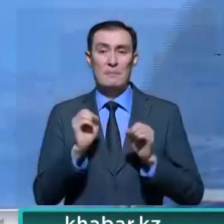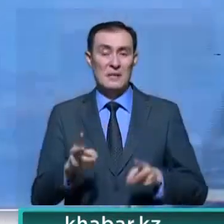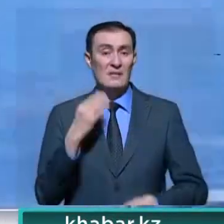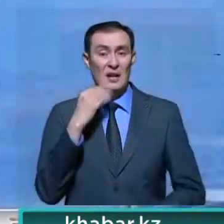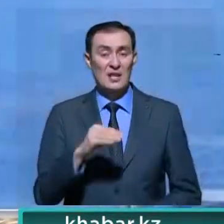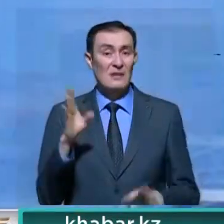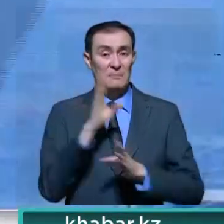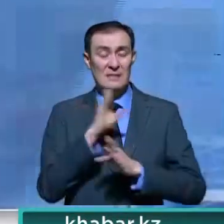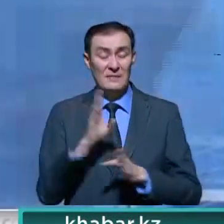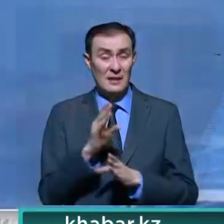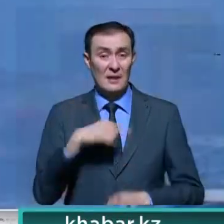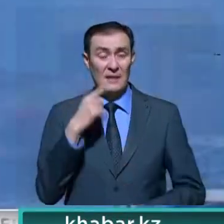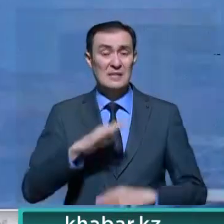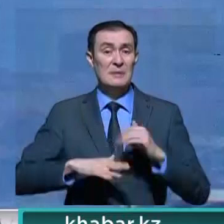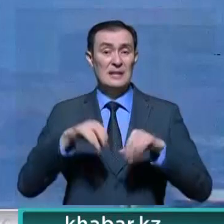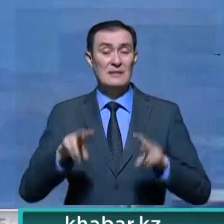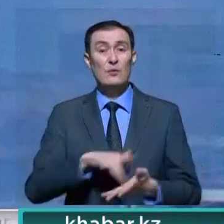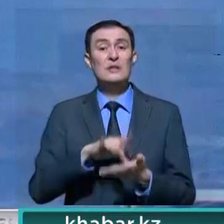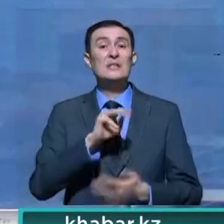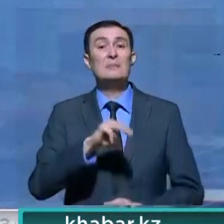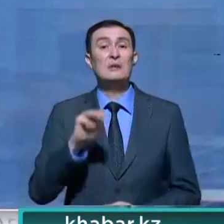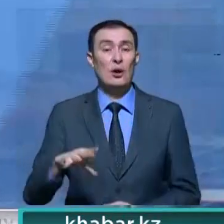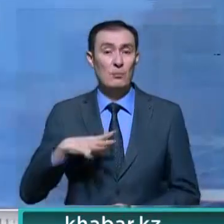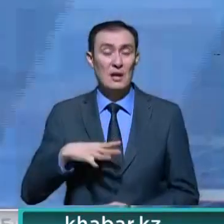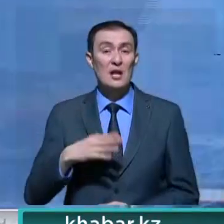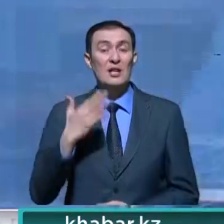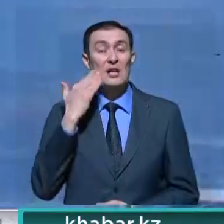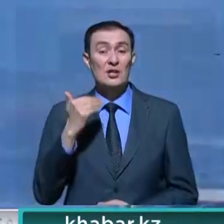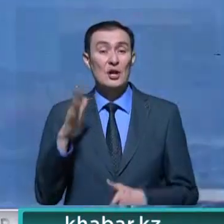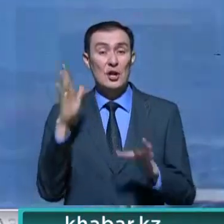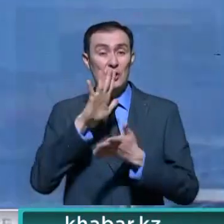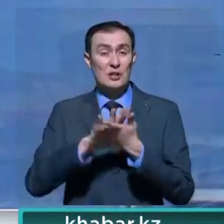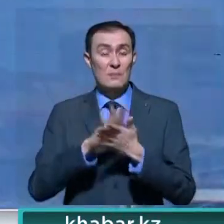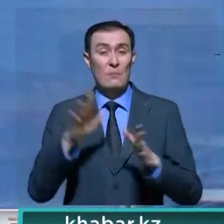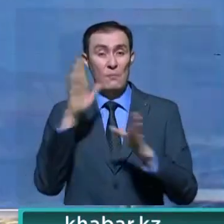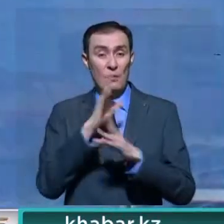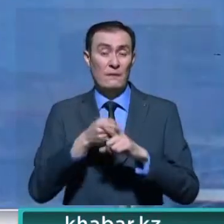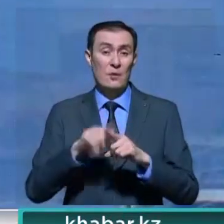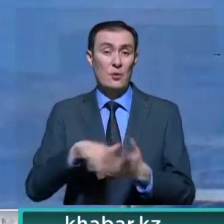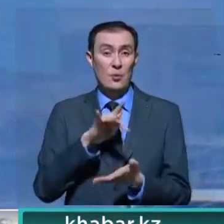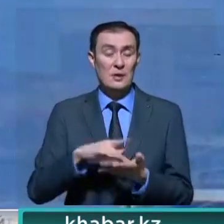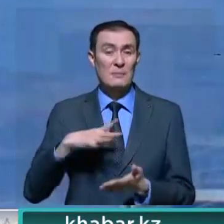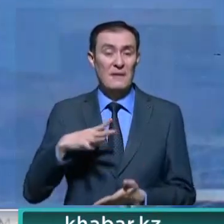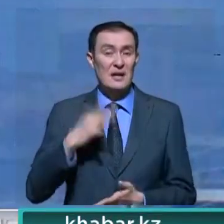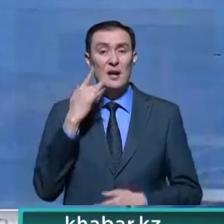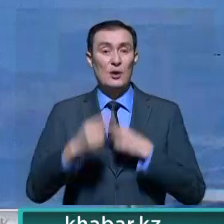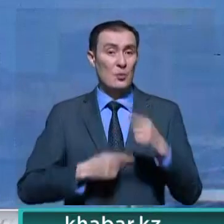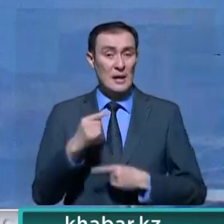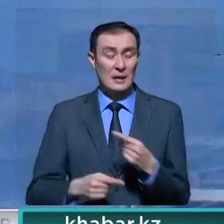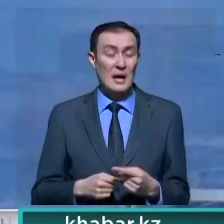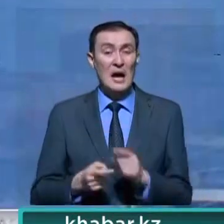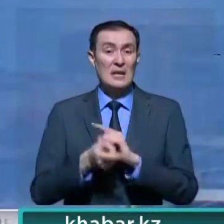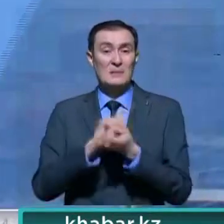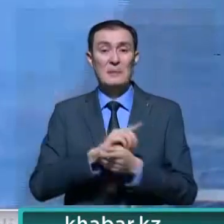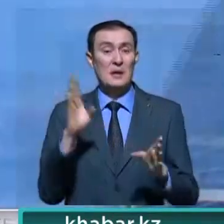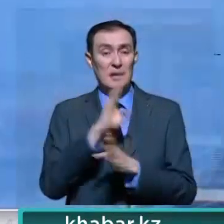качества атмосферы, сообщают синоптики. Даже в Темиртау дышалось как-то легче. Смог в городе и в безветренную погоду появляется уже регулярно. А с